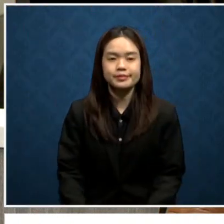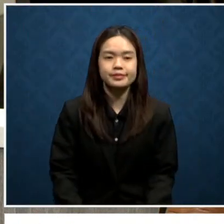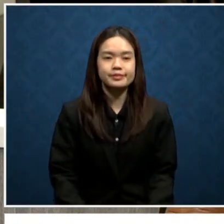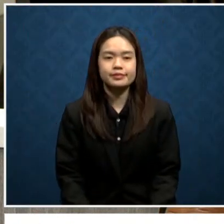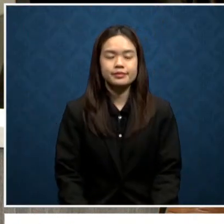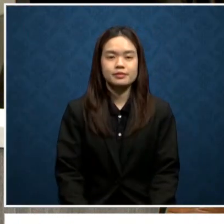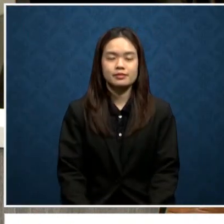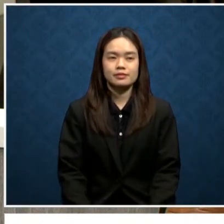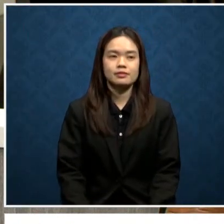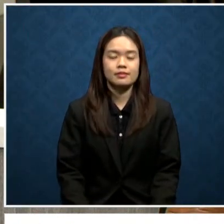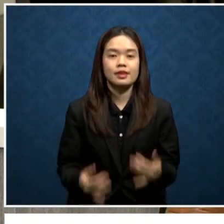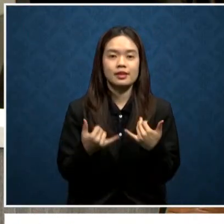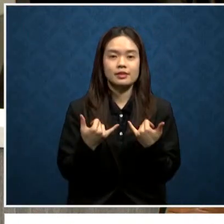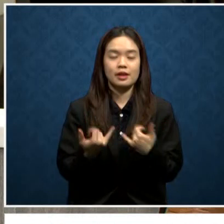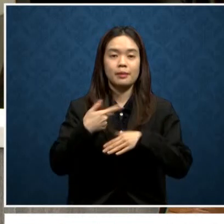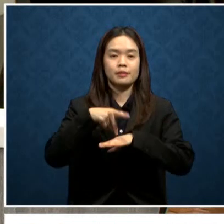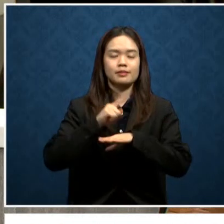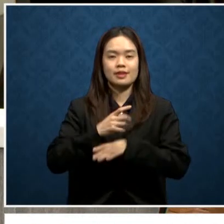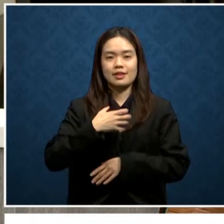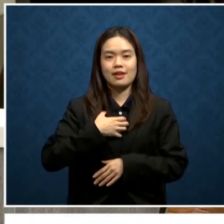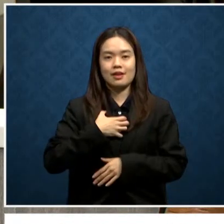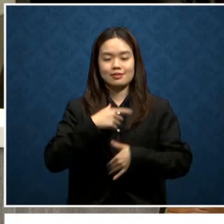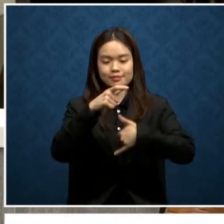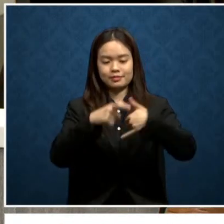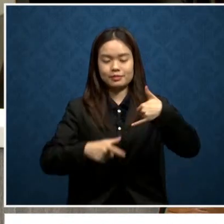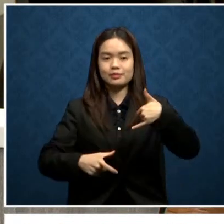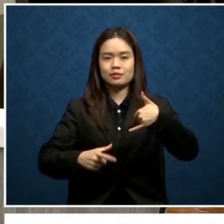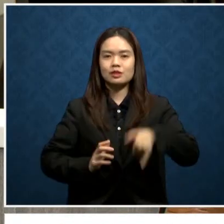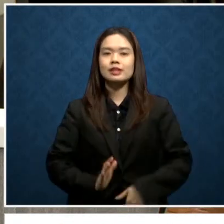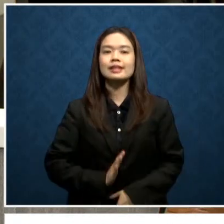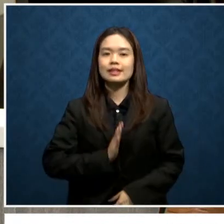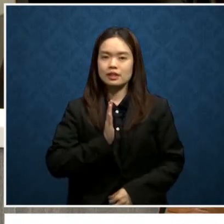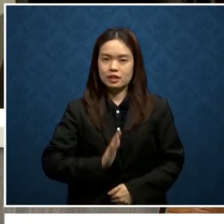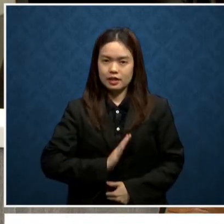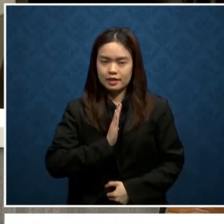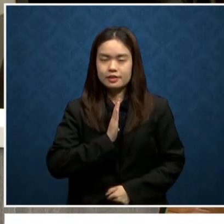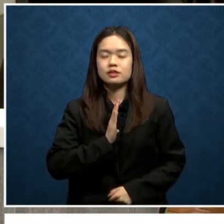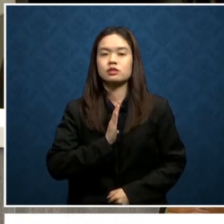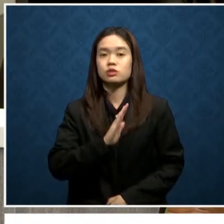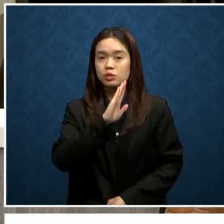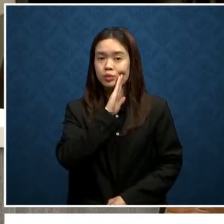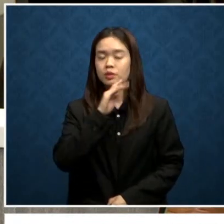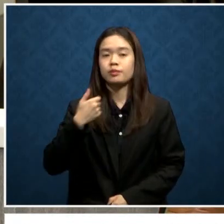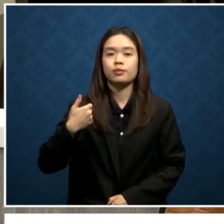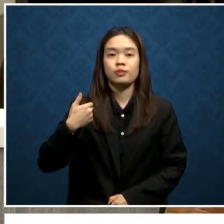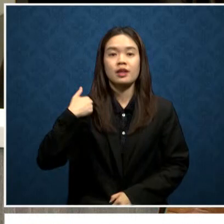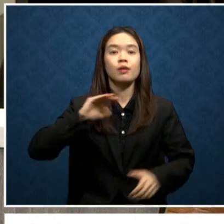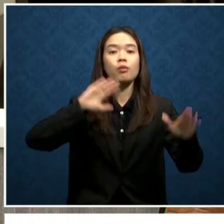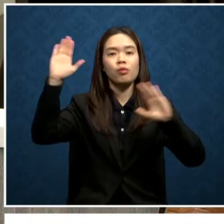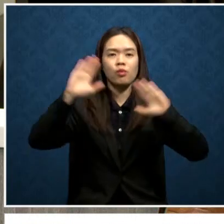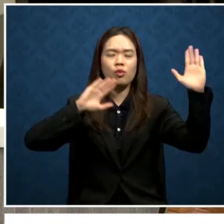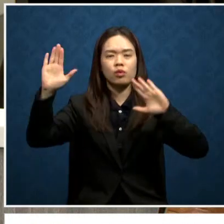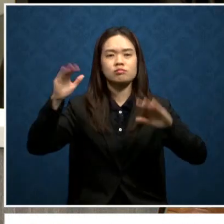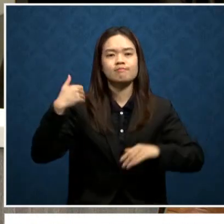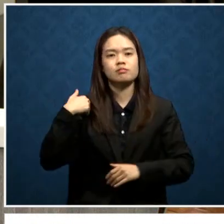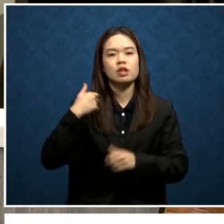านนะคะใช้บุคลิกอันนี้นะคะเพื่อให้ทุกอย่างมันเดินไปได้ถ้าเราโหวตกี่ครั้งเราก็ต้องชนะอ